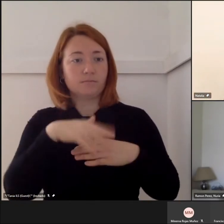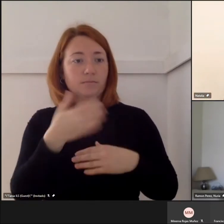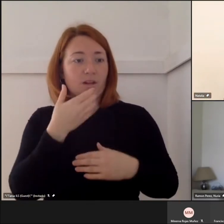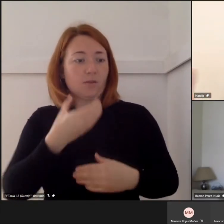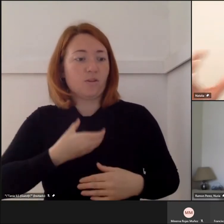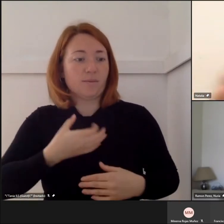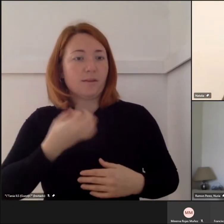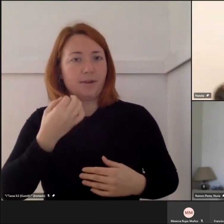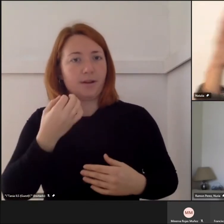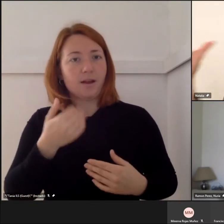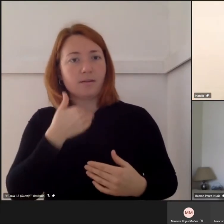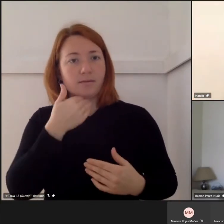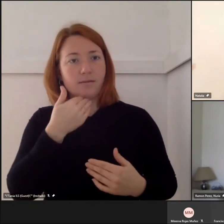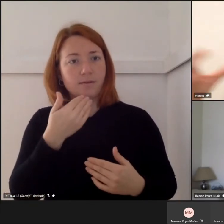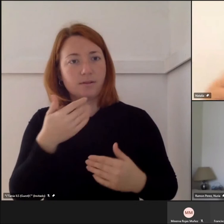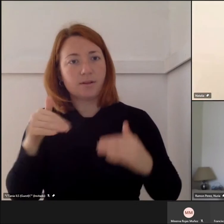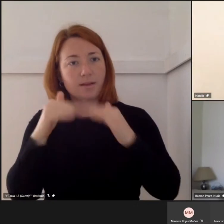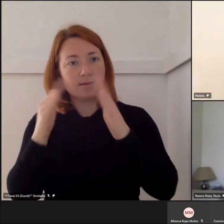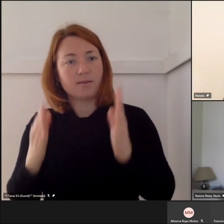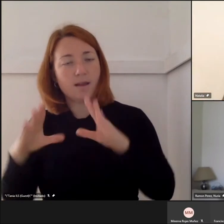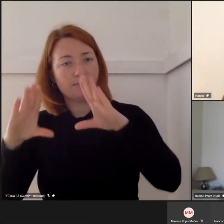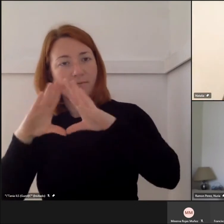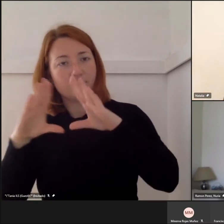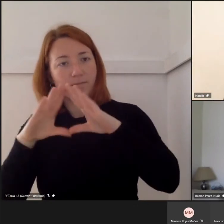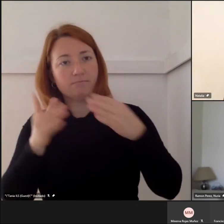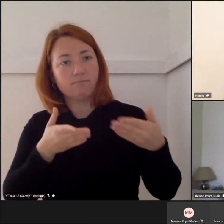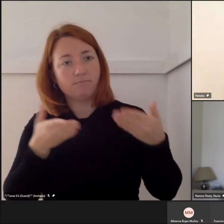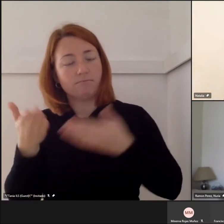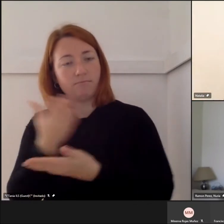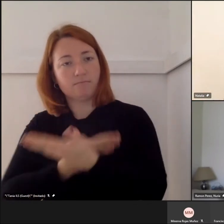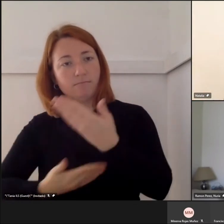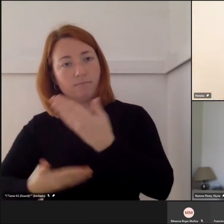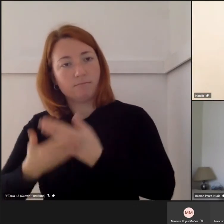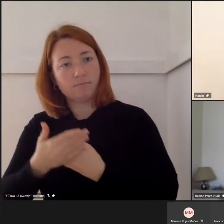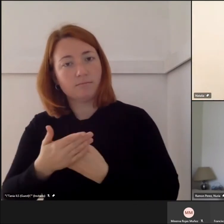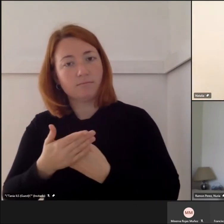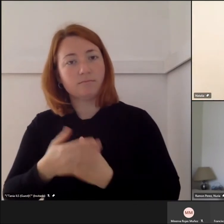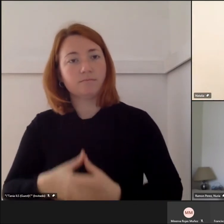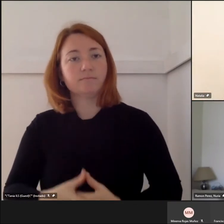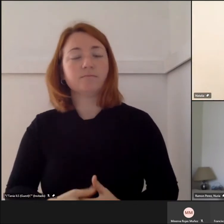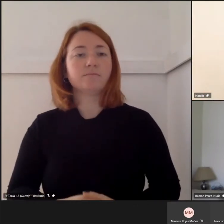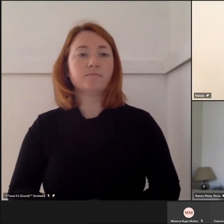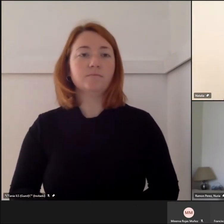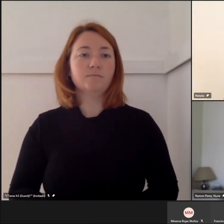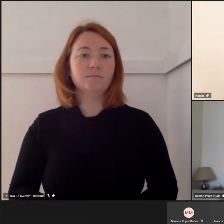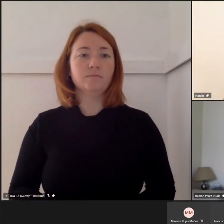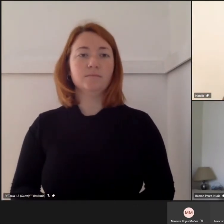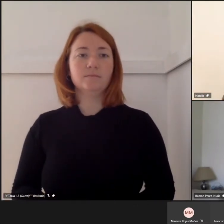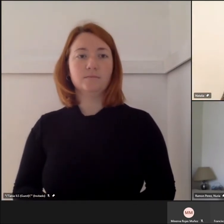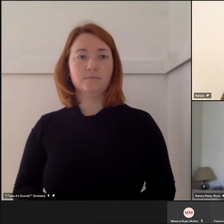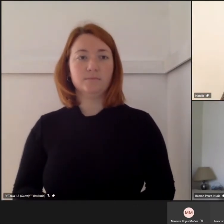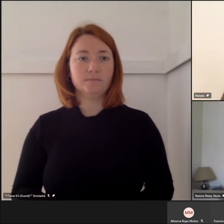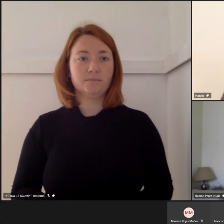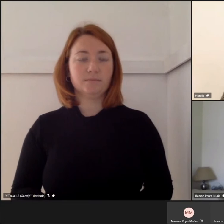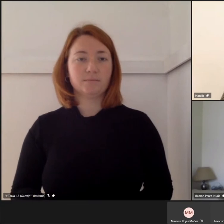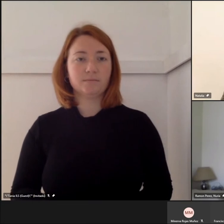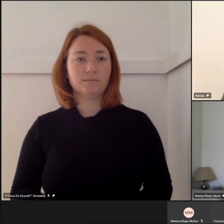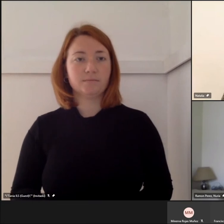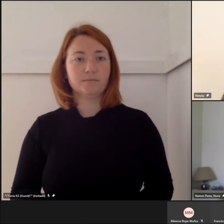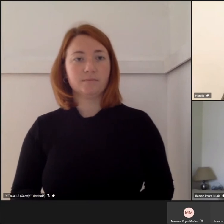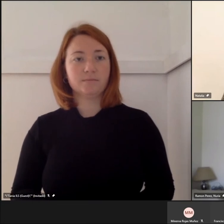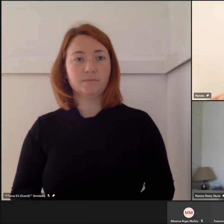en el sentit que tu deies, vull dir, hem d'obrir mirades i hem de veure per què passa i per què no venen les dones, no? Llavors, bueno, penso que també s'ha de fer una